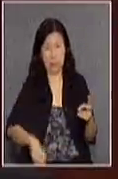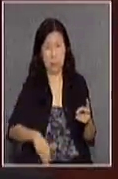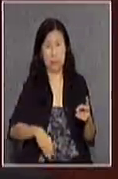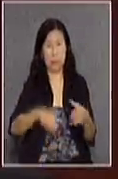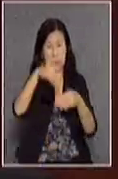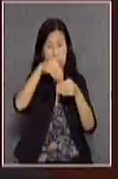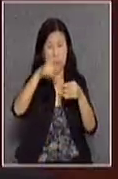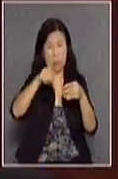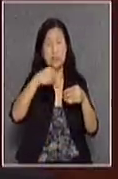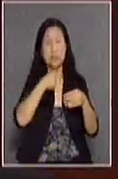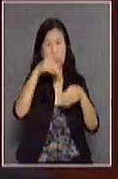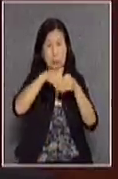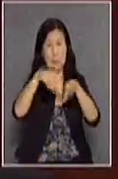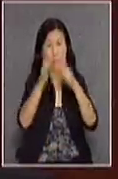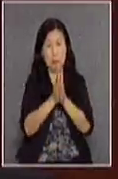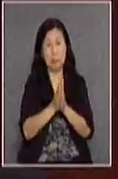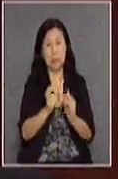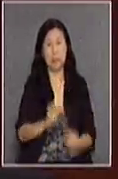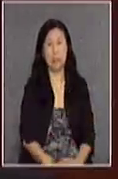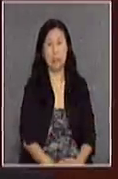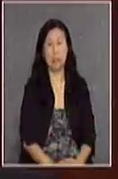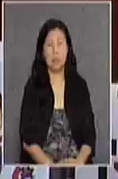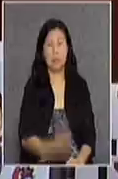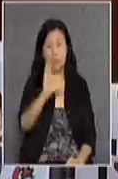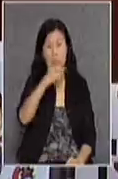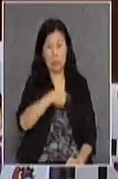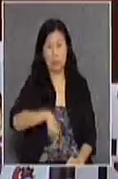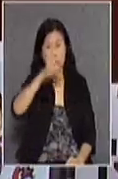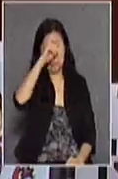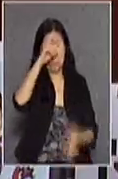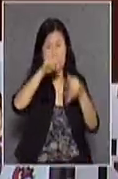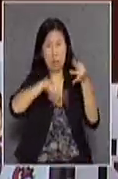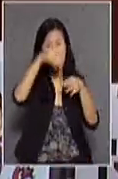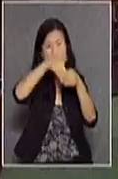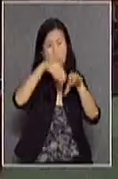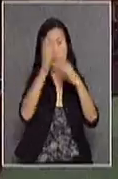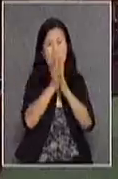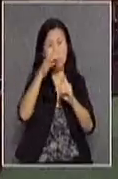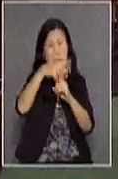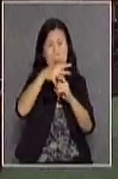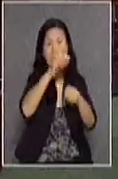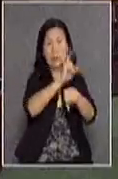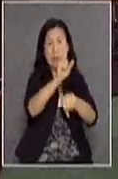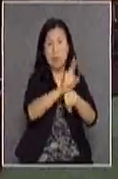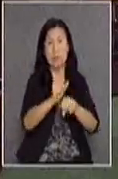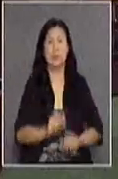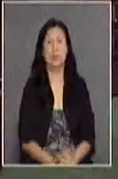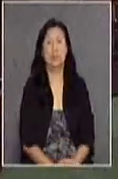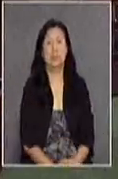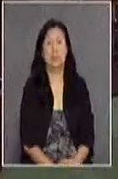正案予以通過，現在付諸表決。陳志全議員要求記名表決，表決鐘響一分鐘。